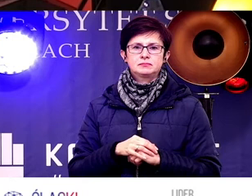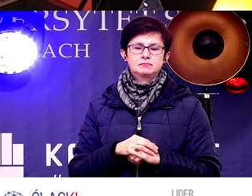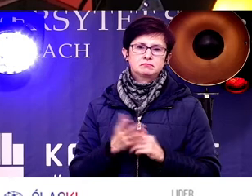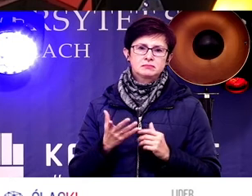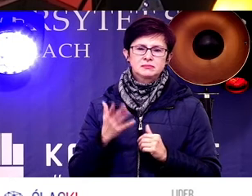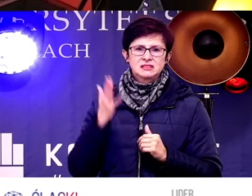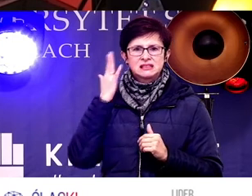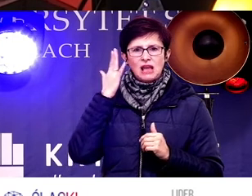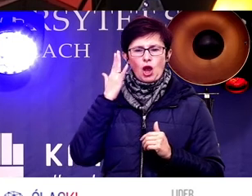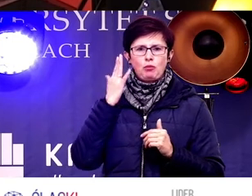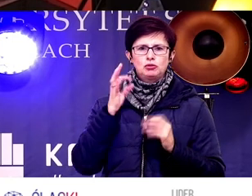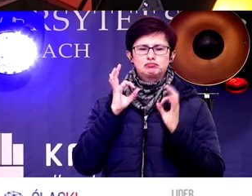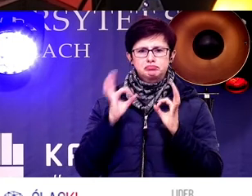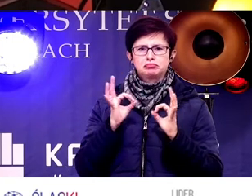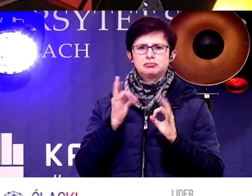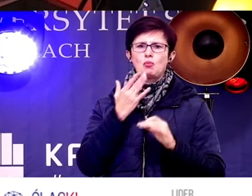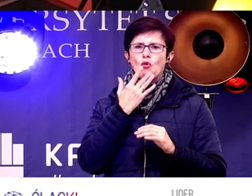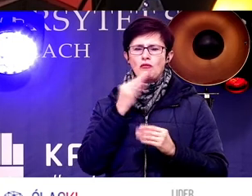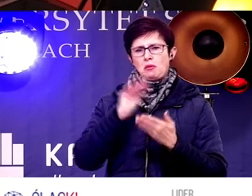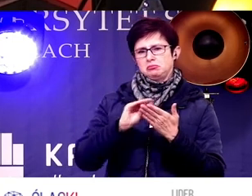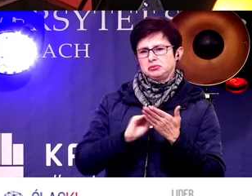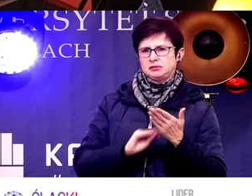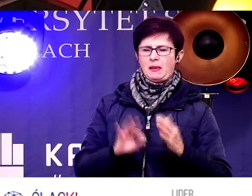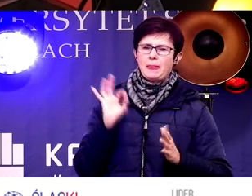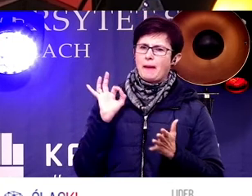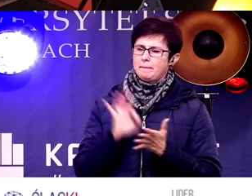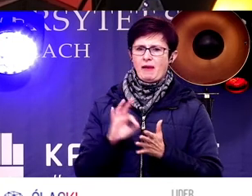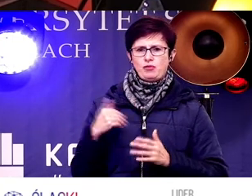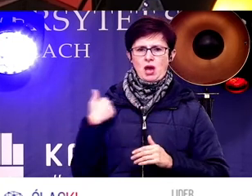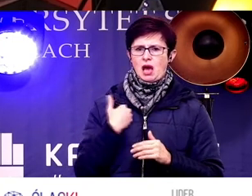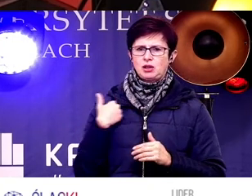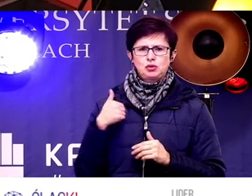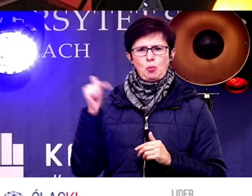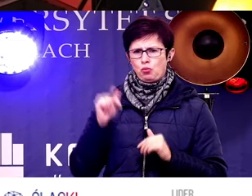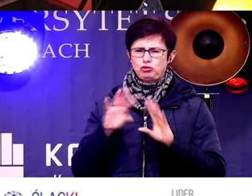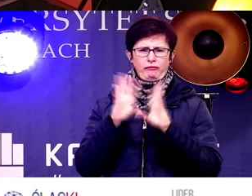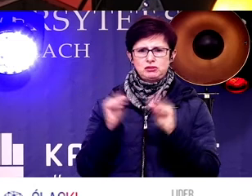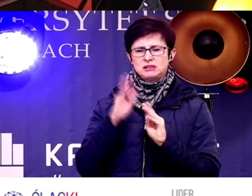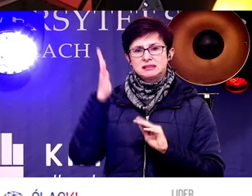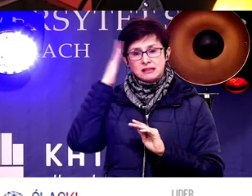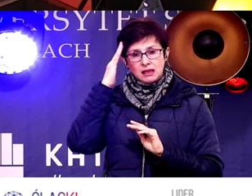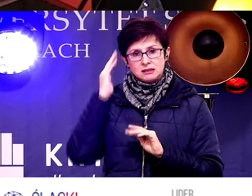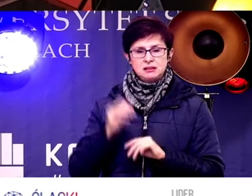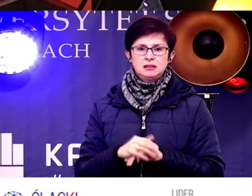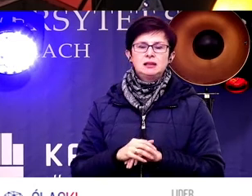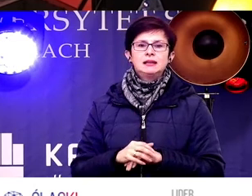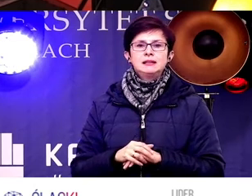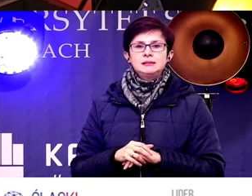powiedzmy znajomość płynna w piśmie, w mowie. Na pewno angielski muszą znać wszyscy. Natomiast